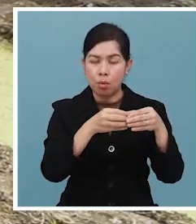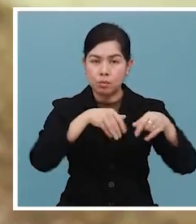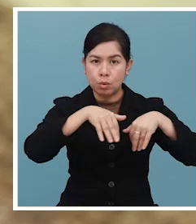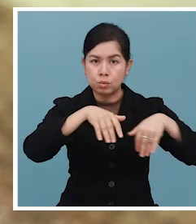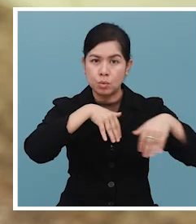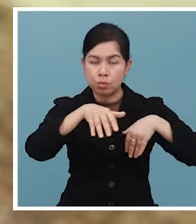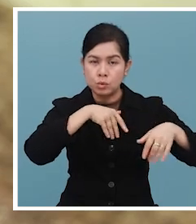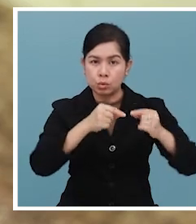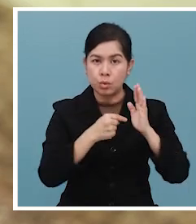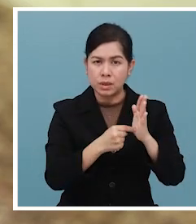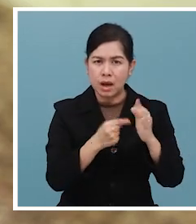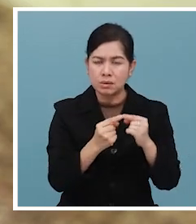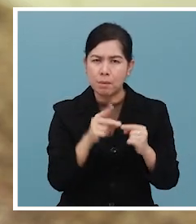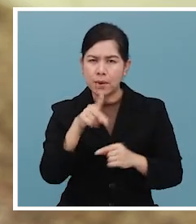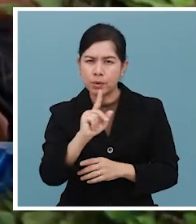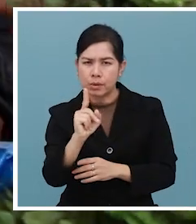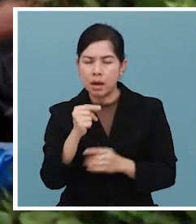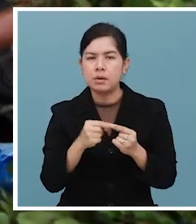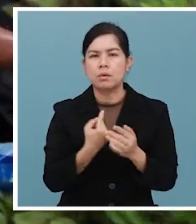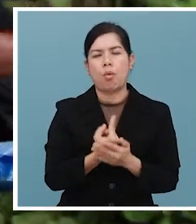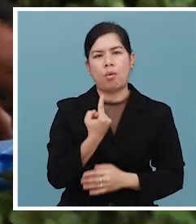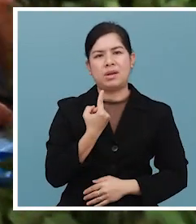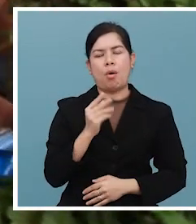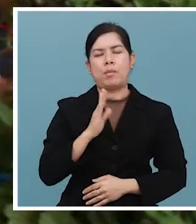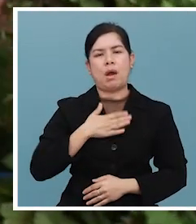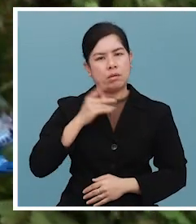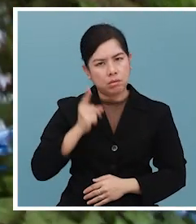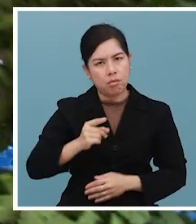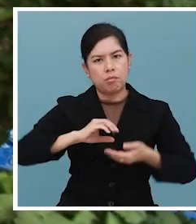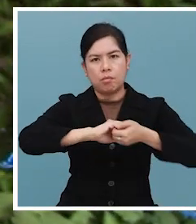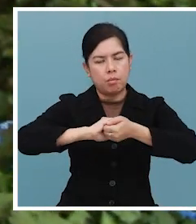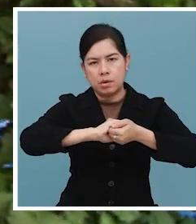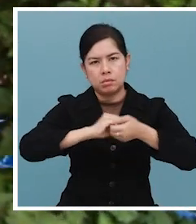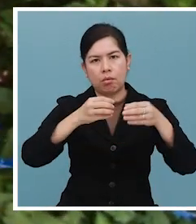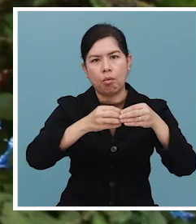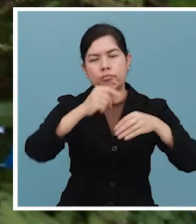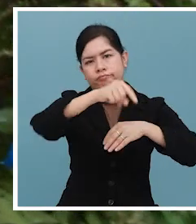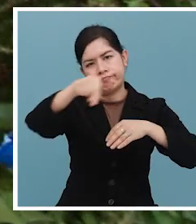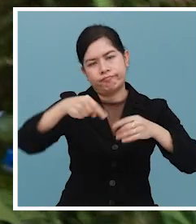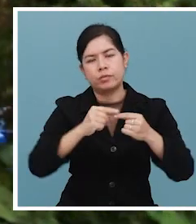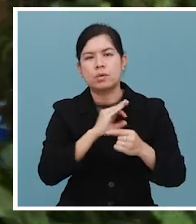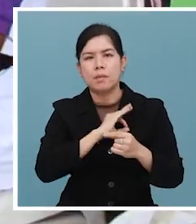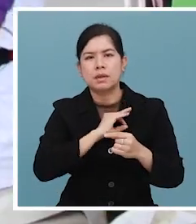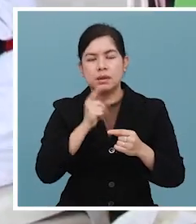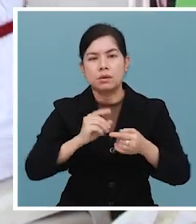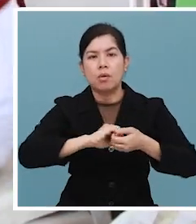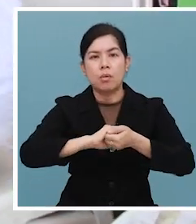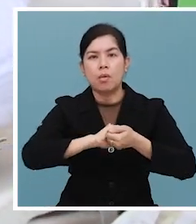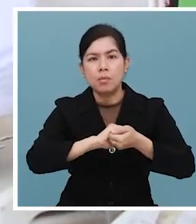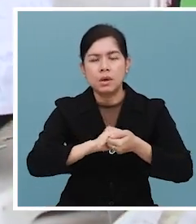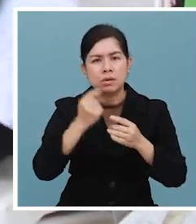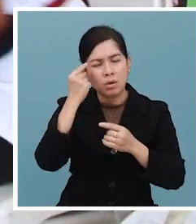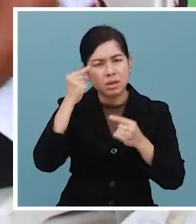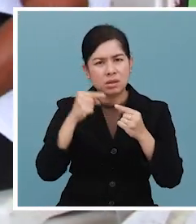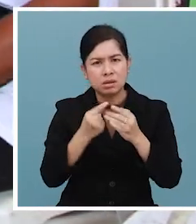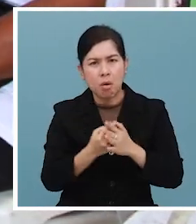านอะไรบ้างต้องทำ ไม่ทำคนเดียว ไม่ทำคนเดียว ไม่รวยคนเดียวไม่อะไรคนเดียวต้องมีสมาชิกต้องไปด้วยกันได้ไม่จำเป็นว่าต้องกลัวว่าเขา